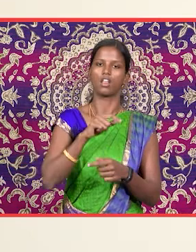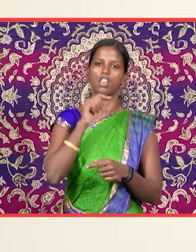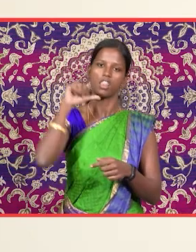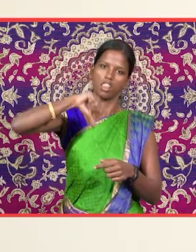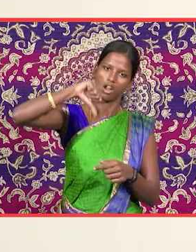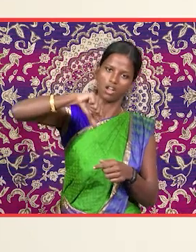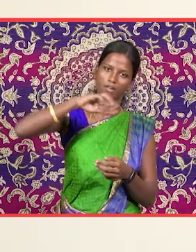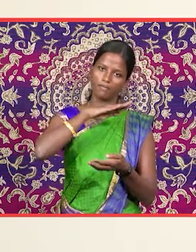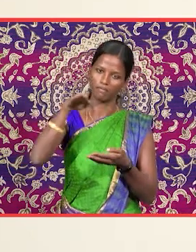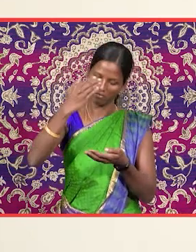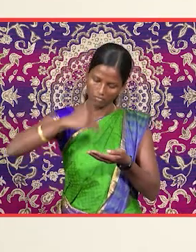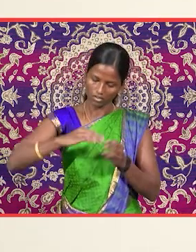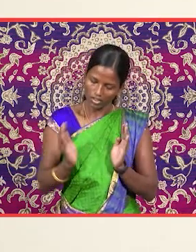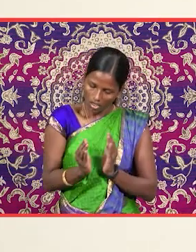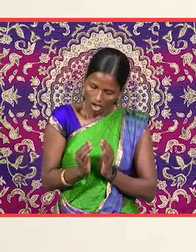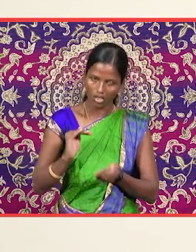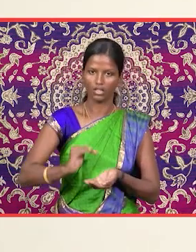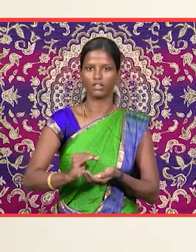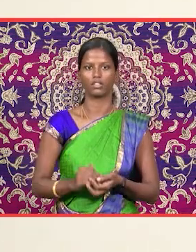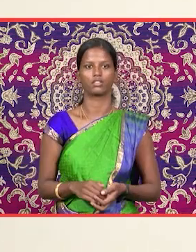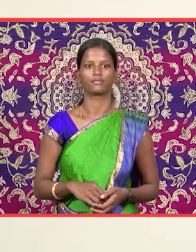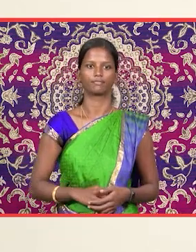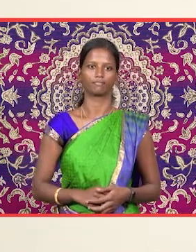பை என்ன விலைங்க? அடக்க விலை, அதாவது வாங்கிய விலை